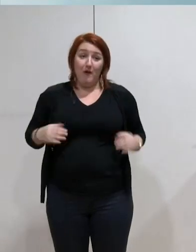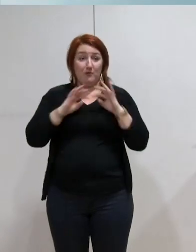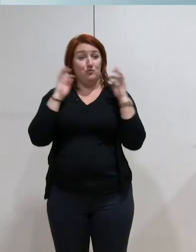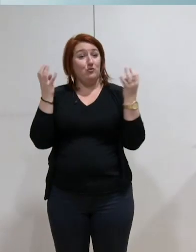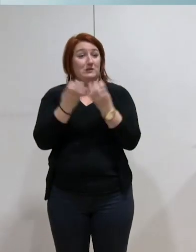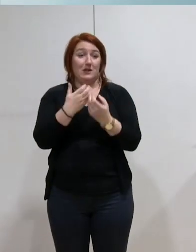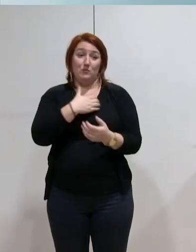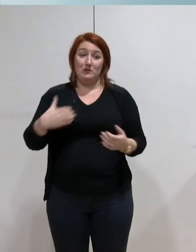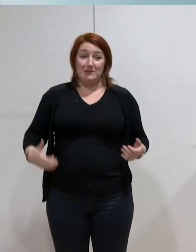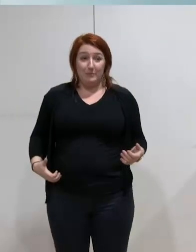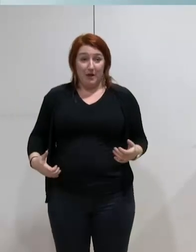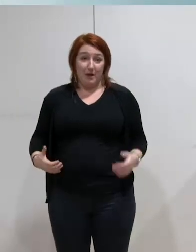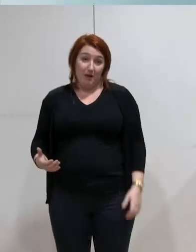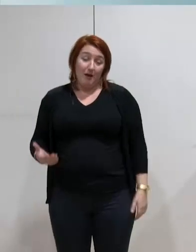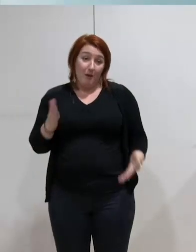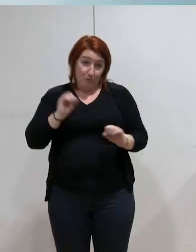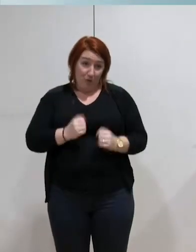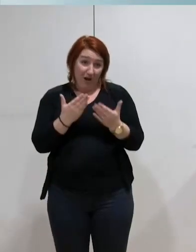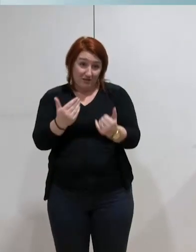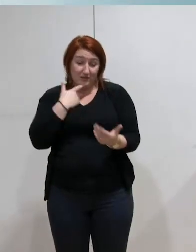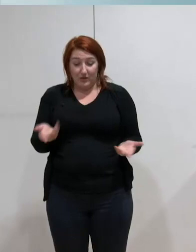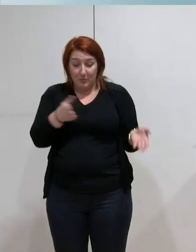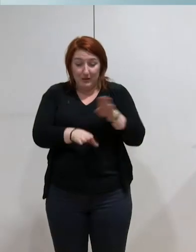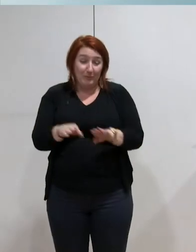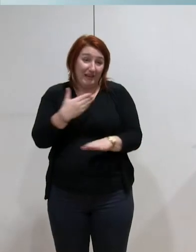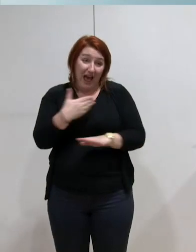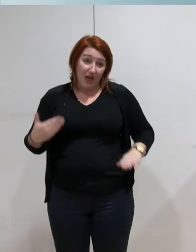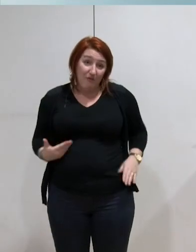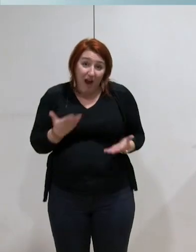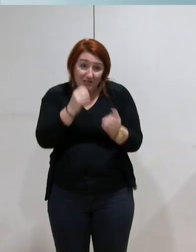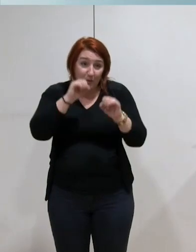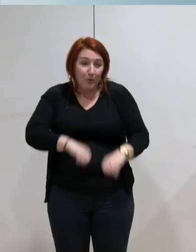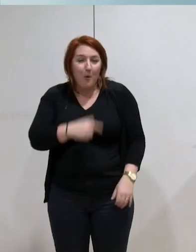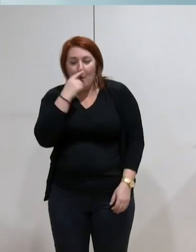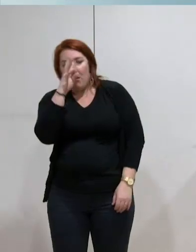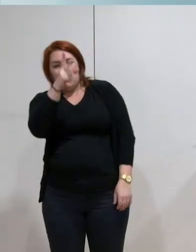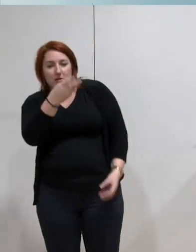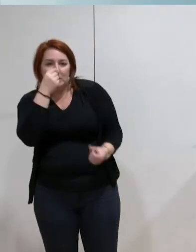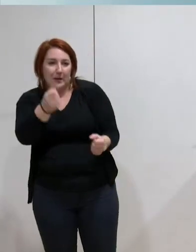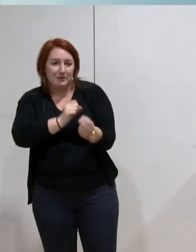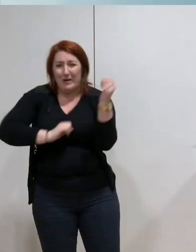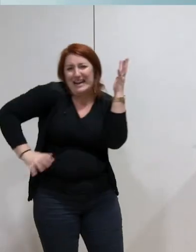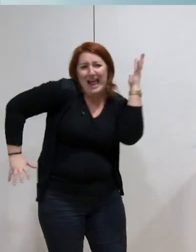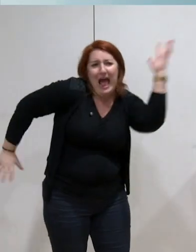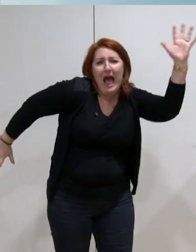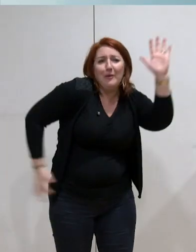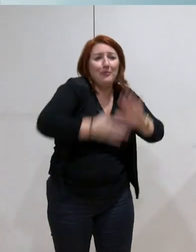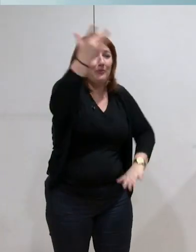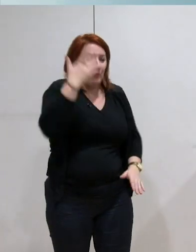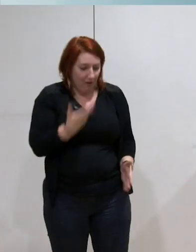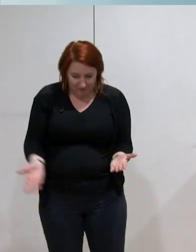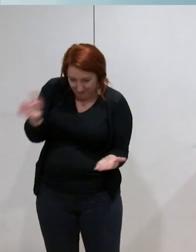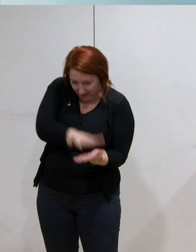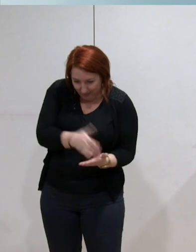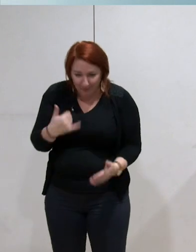prendra 3 minutes de plier à la fin au-delà du fait que moi j'ai l'impression que vous allez partir en courant avant que j'ai eu le temps de fermer le dernier cahier